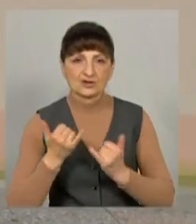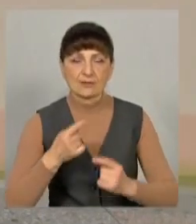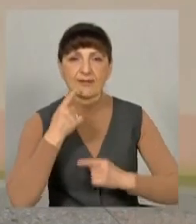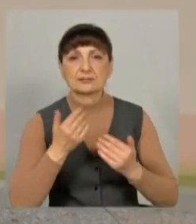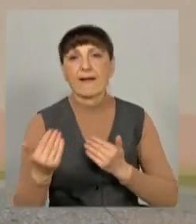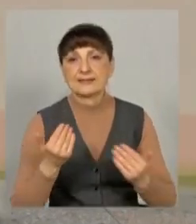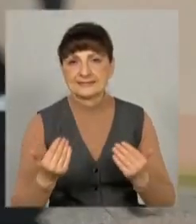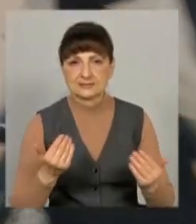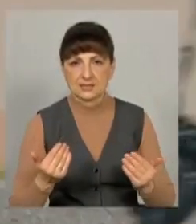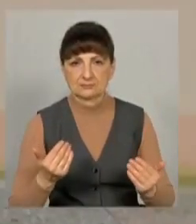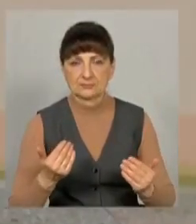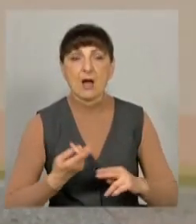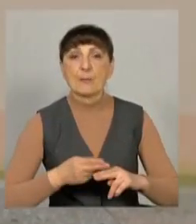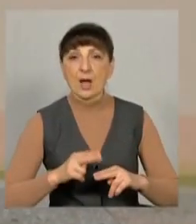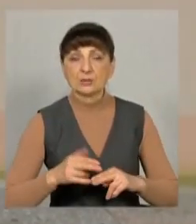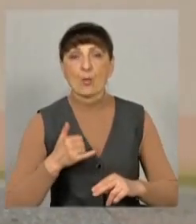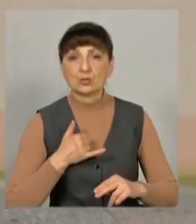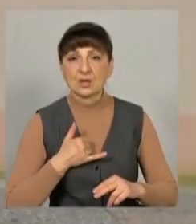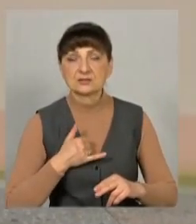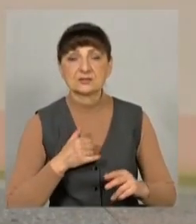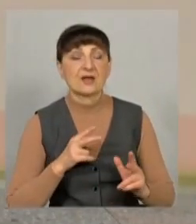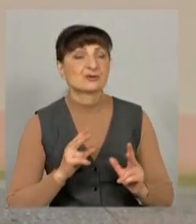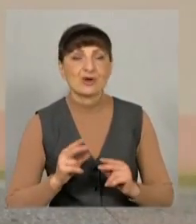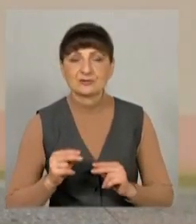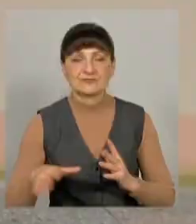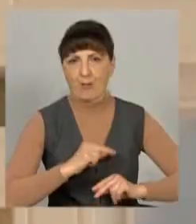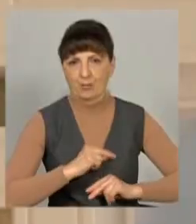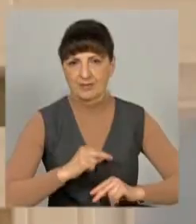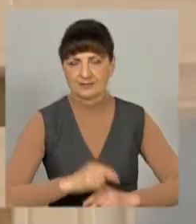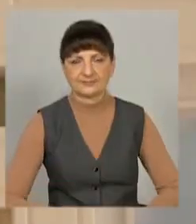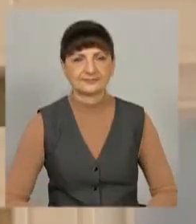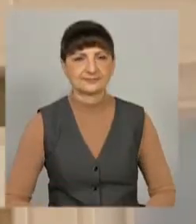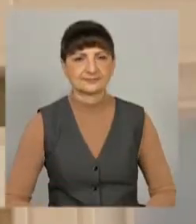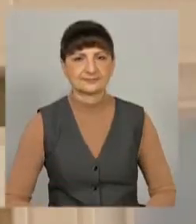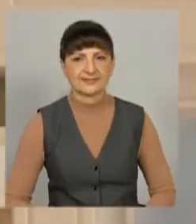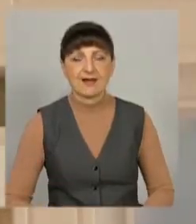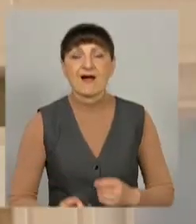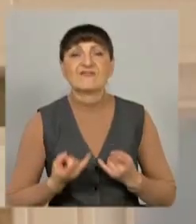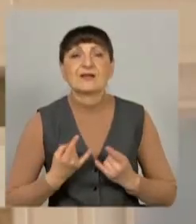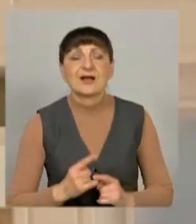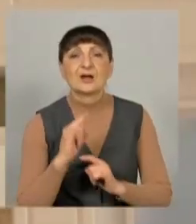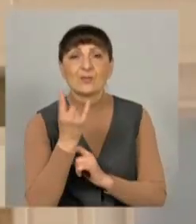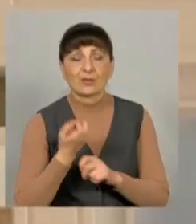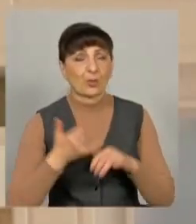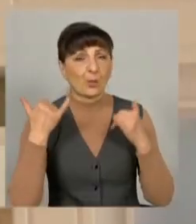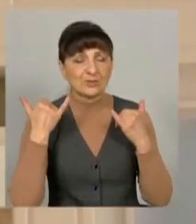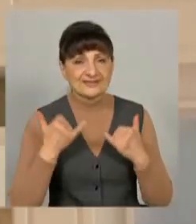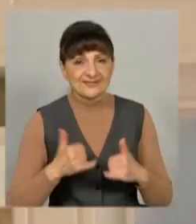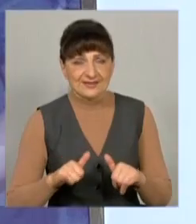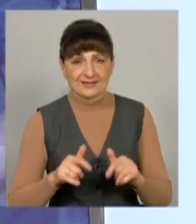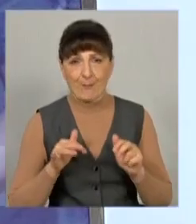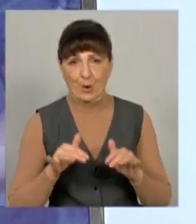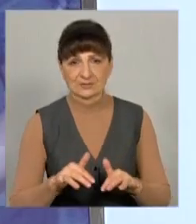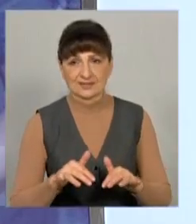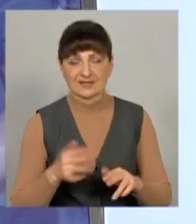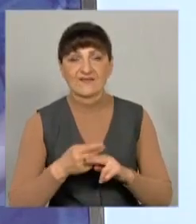традиций. Поэтому у нас, к счастью, все люди это понимают. Появление на свет малыша – это удивительный и трепетный процесс.